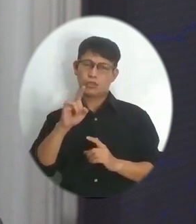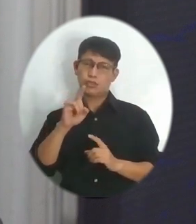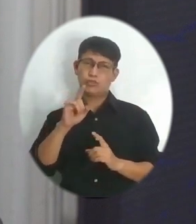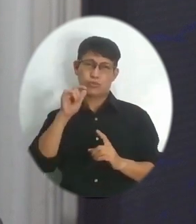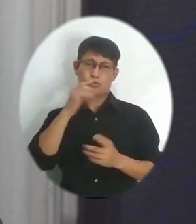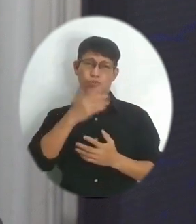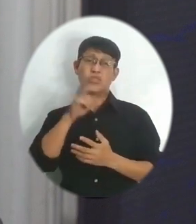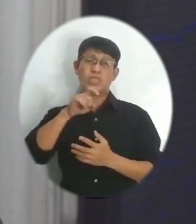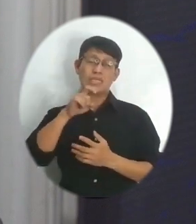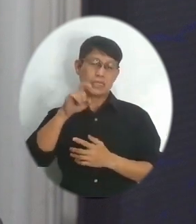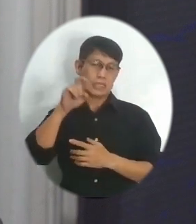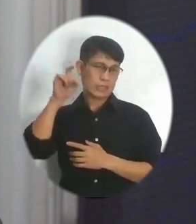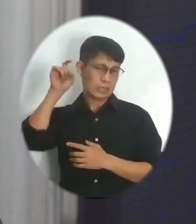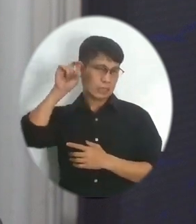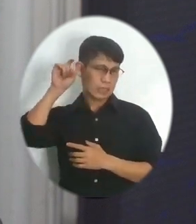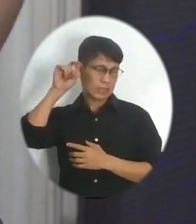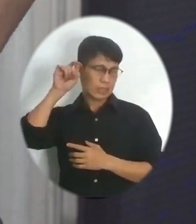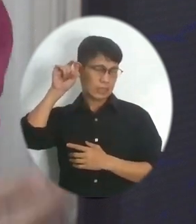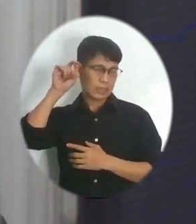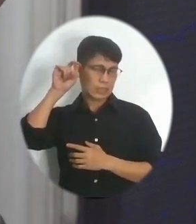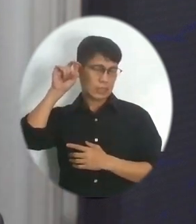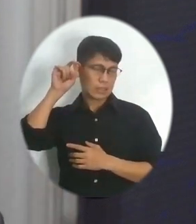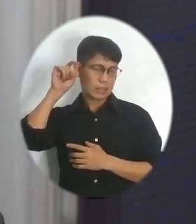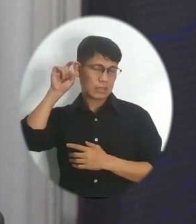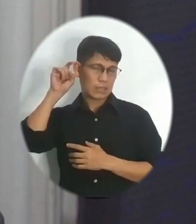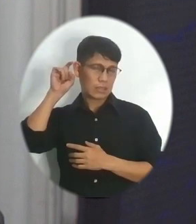na nangangailangan po ng hearing aid po.